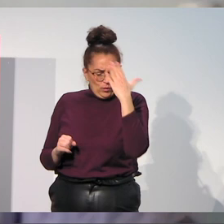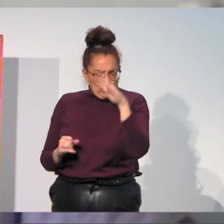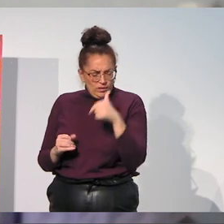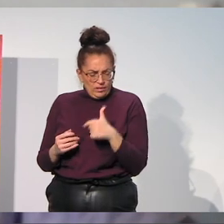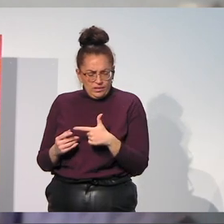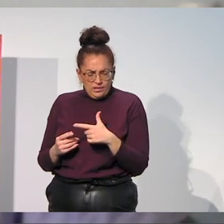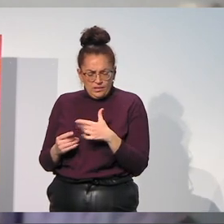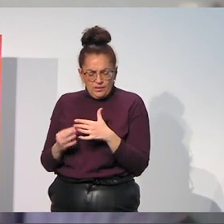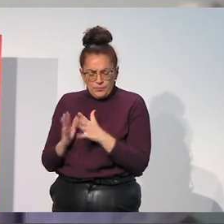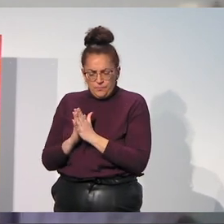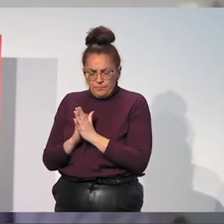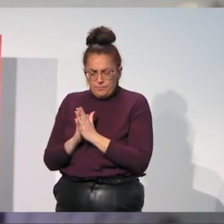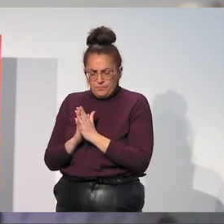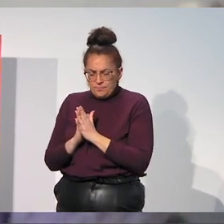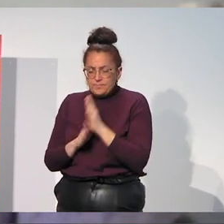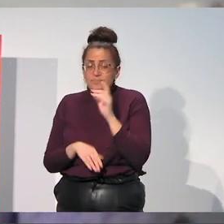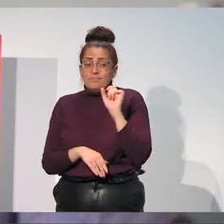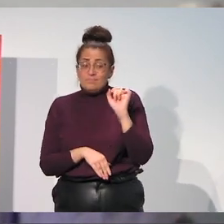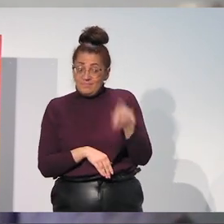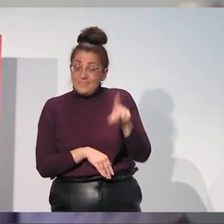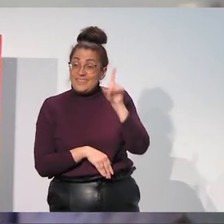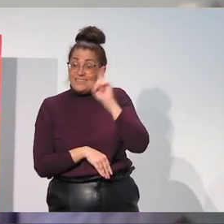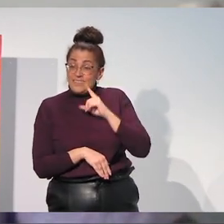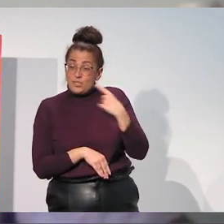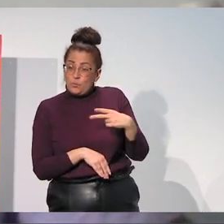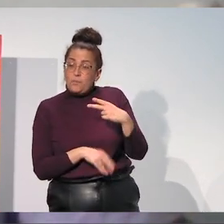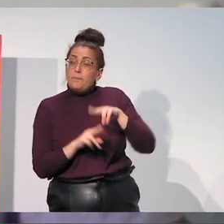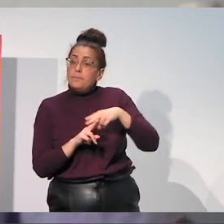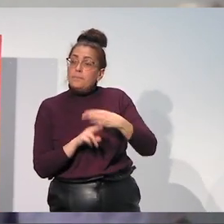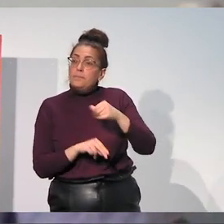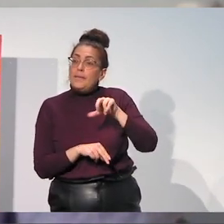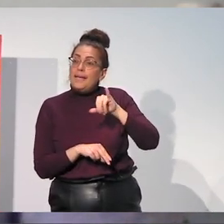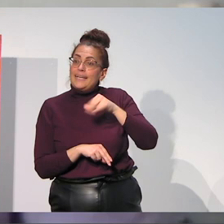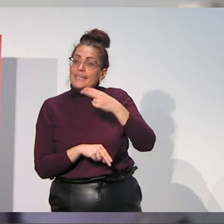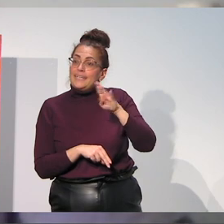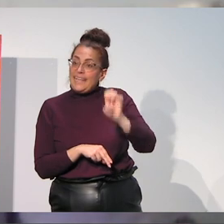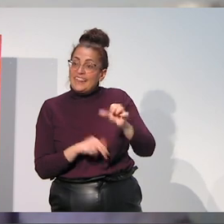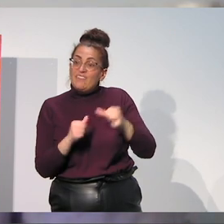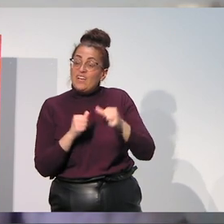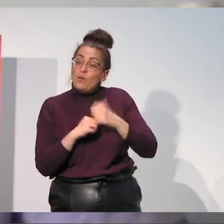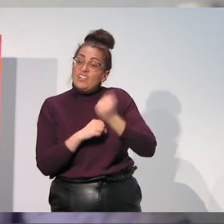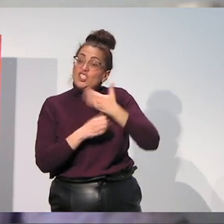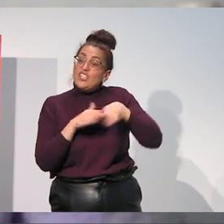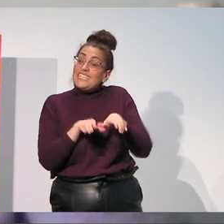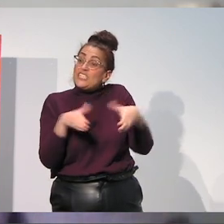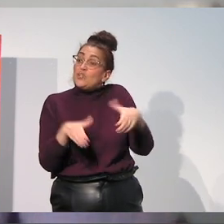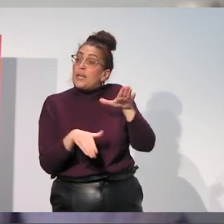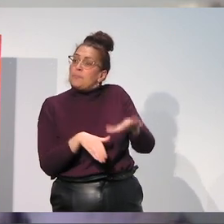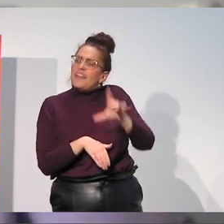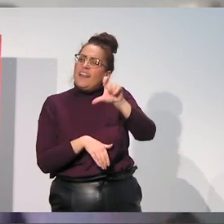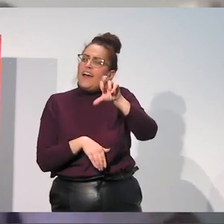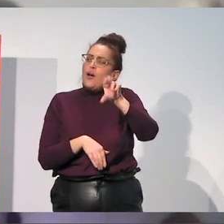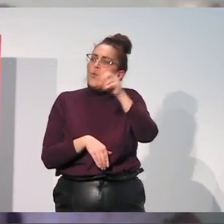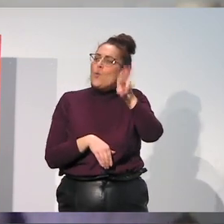c'est que je sais que la fille d'Augustin Mouchot, Marianne Mouchot, travaille pour le Larousse des noms propres et essaye depuis des années de